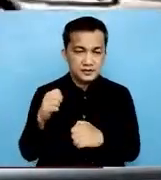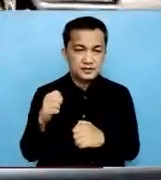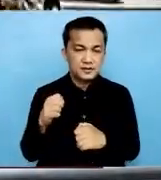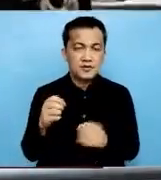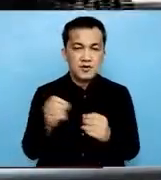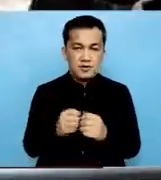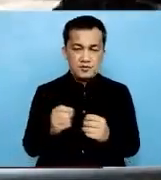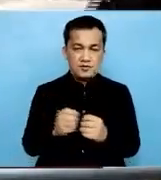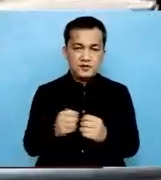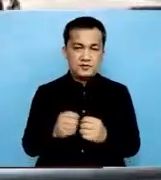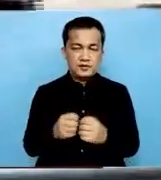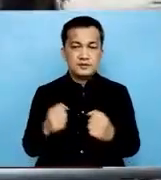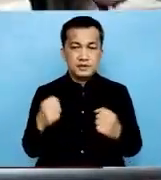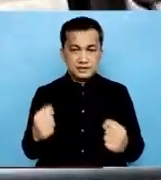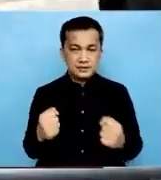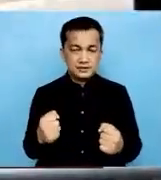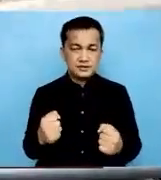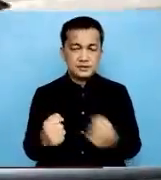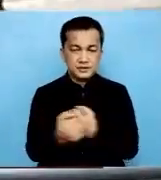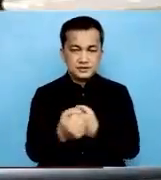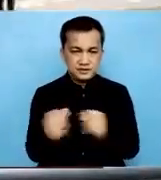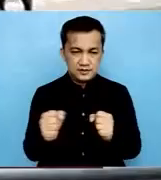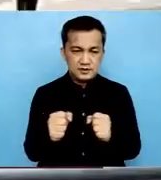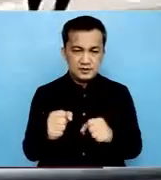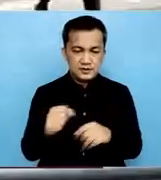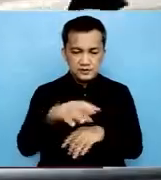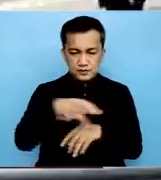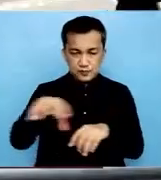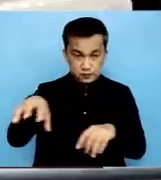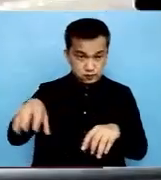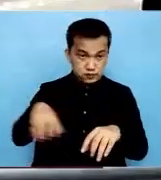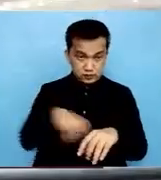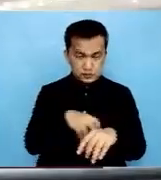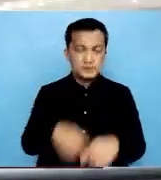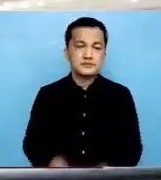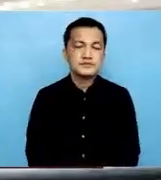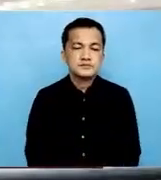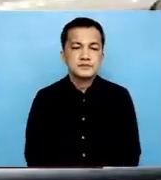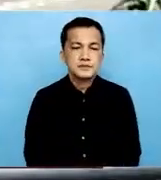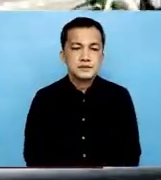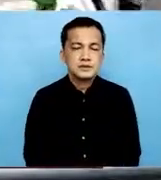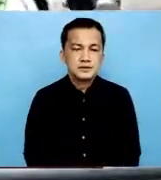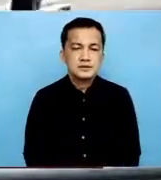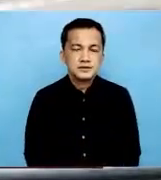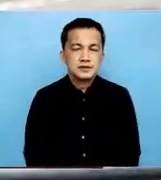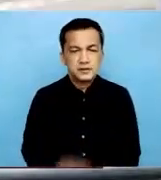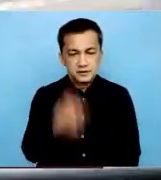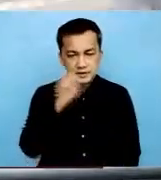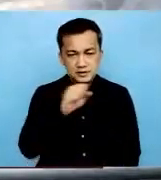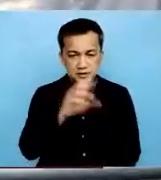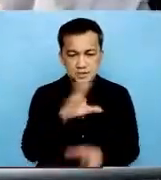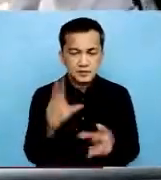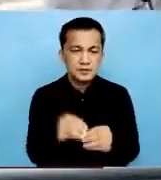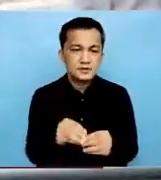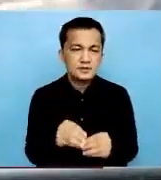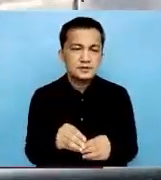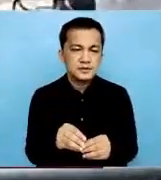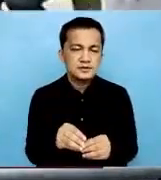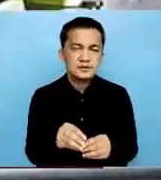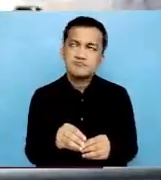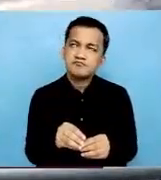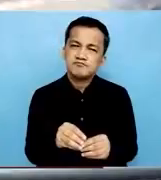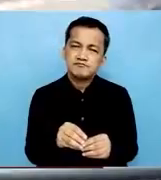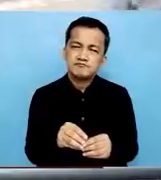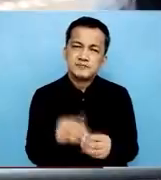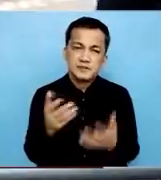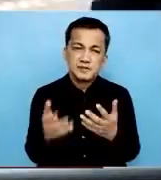pang paiibtingin ang seguridad sa paligid ng mga ito. Inaasahan din o tinatayang aabot din sa hindi